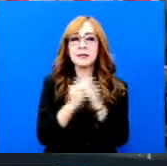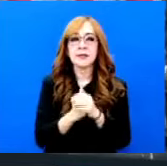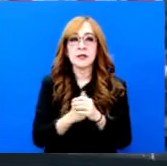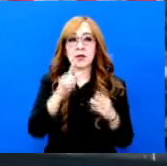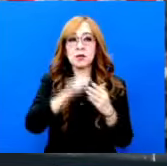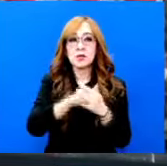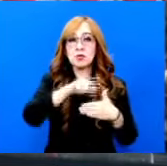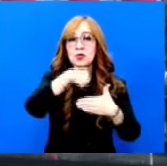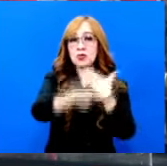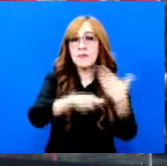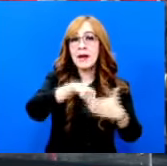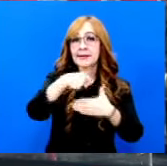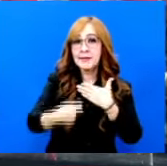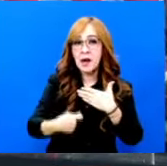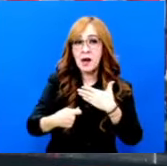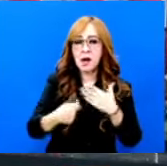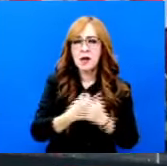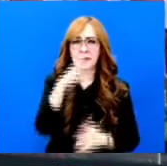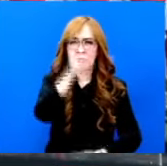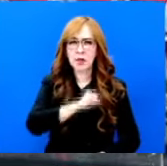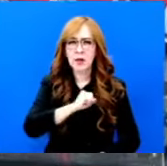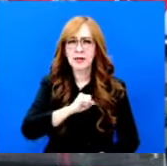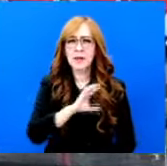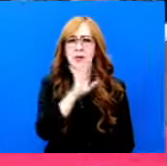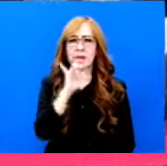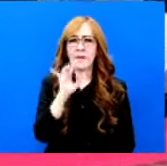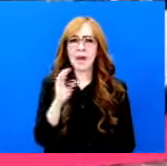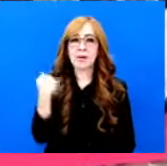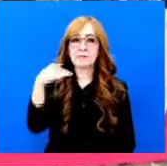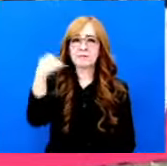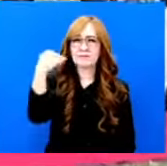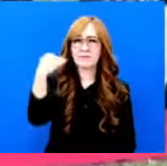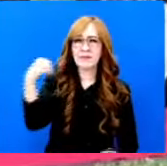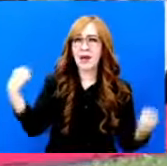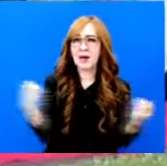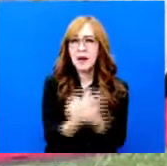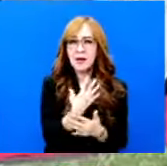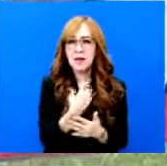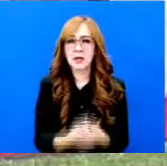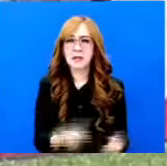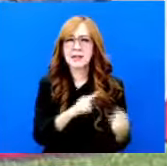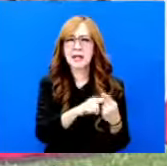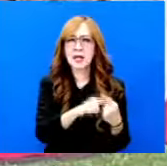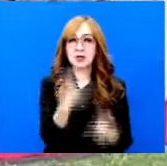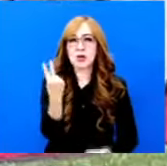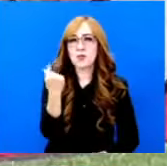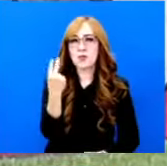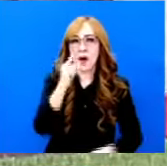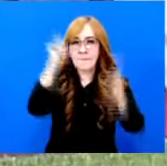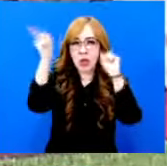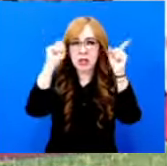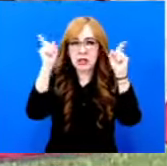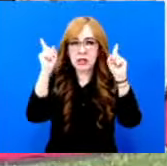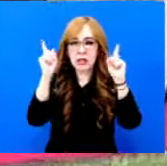di Intelkam Polda Jawa Timur, tercatat beberapa tingkat kerawanan pelanggaran pemilu, diantaranya mani politik, netralitas